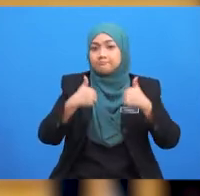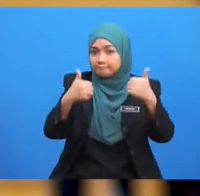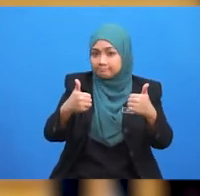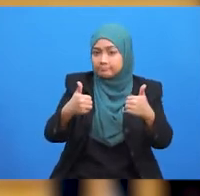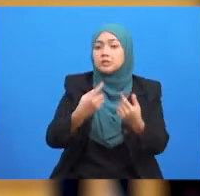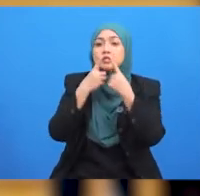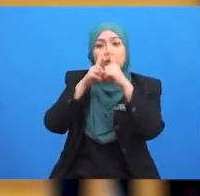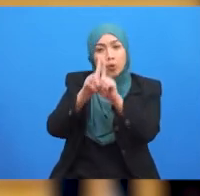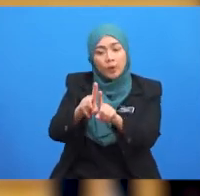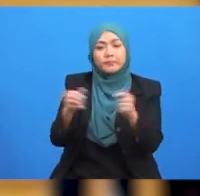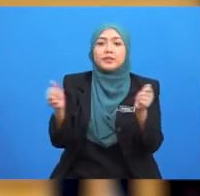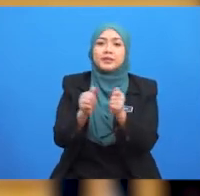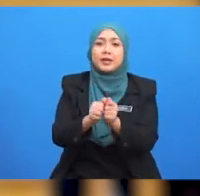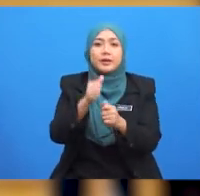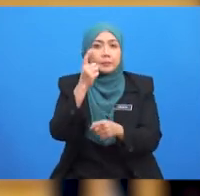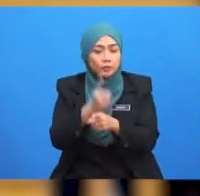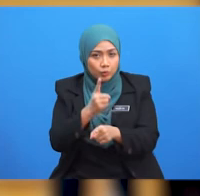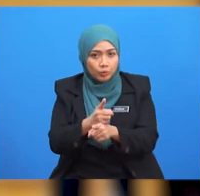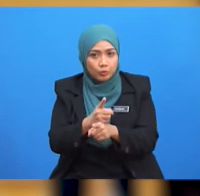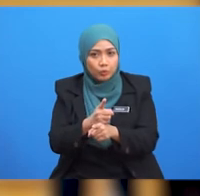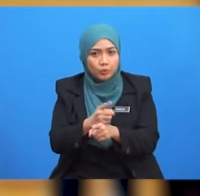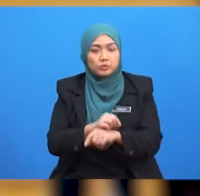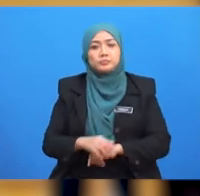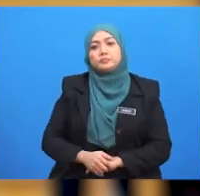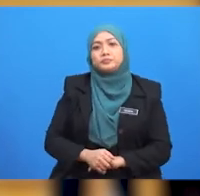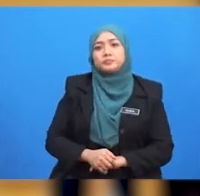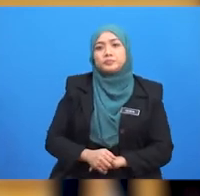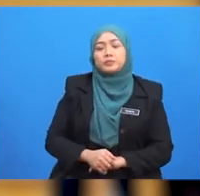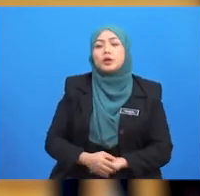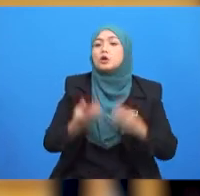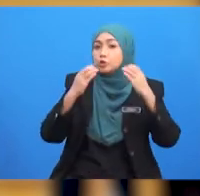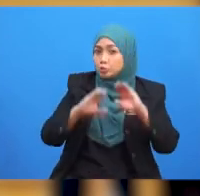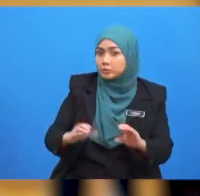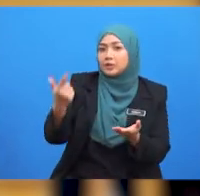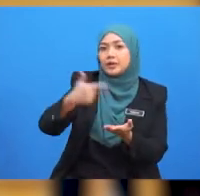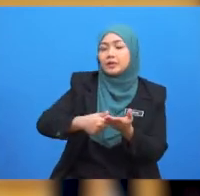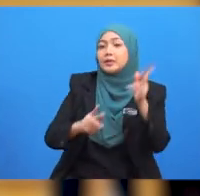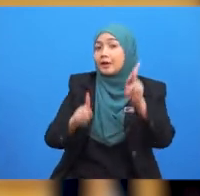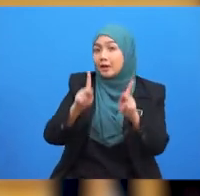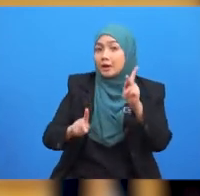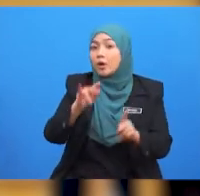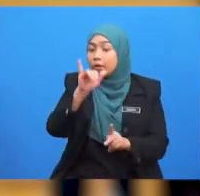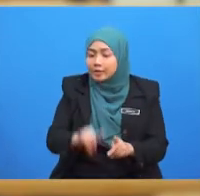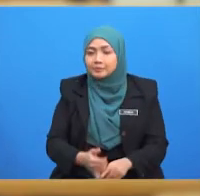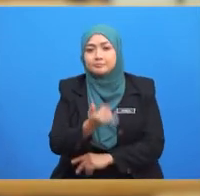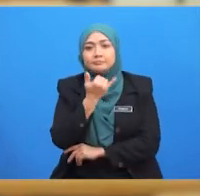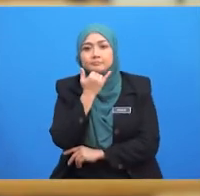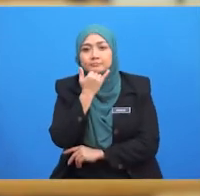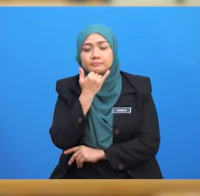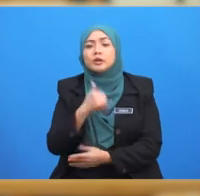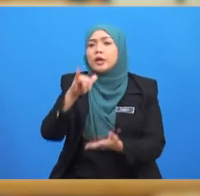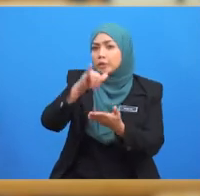betul bagi yang belum percaya jangan putus asa cube lagi sehingga percaya